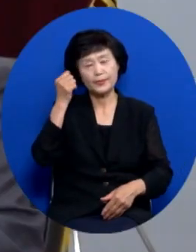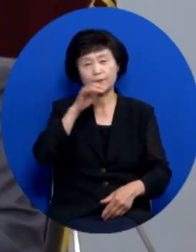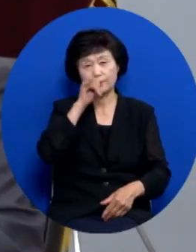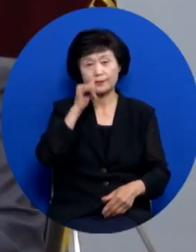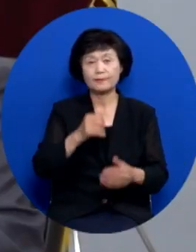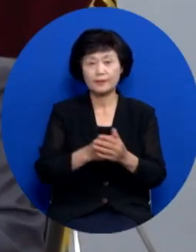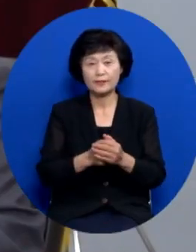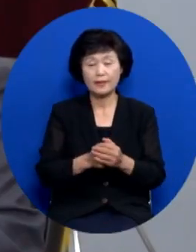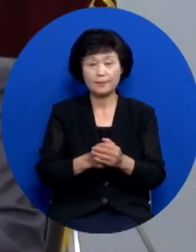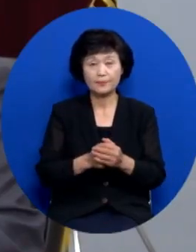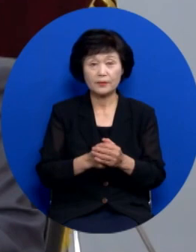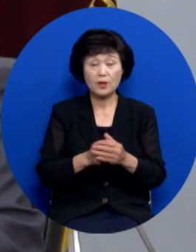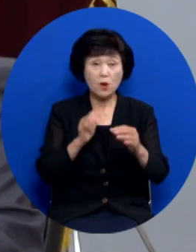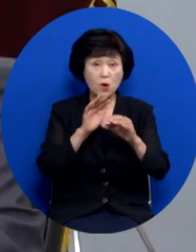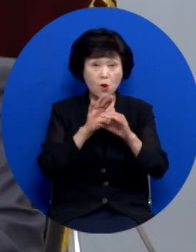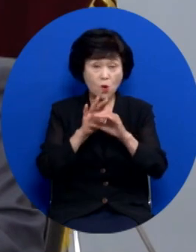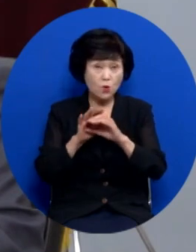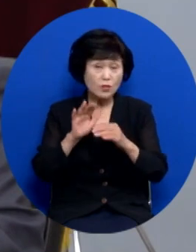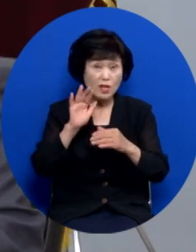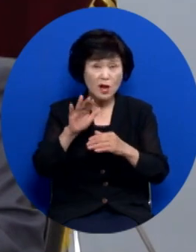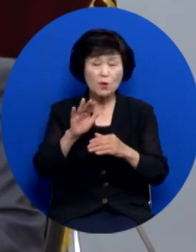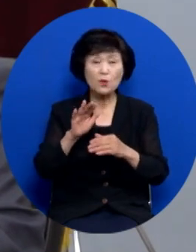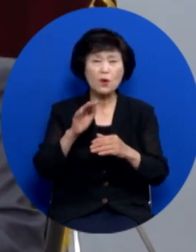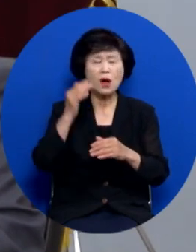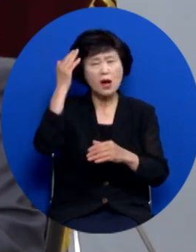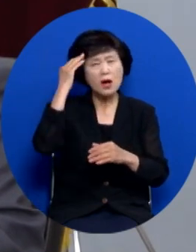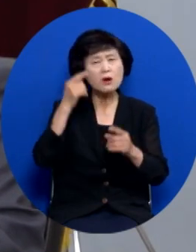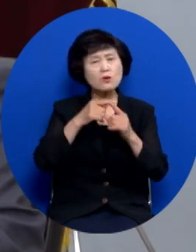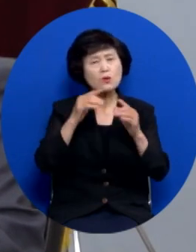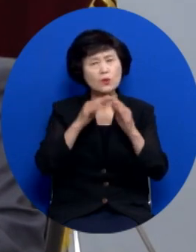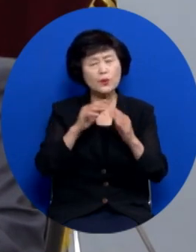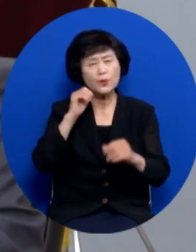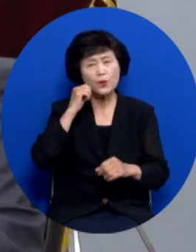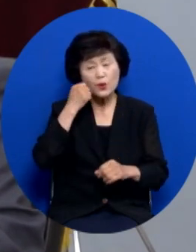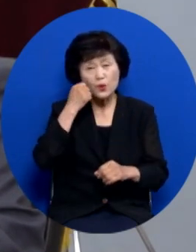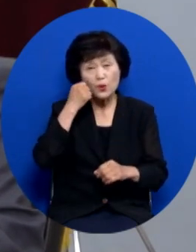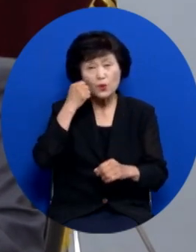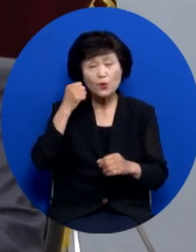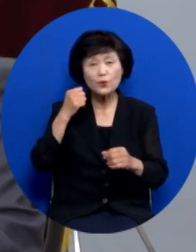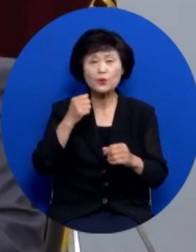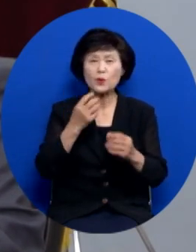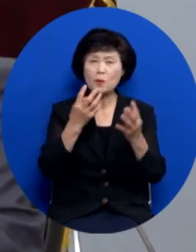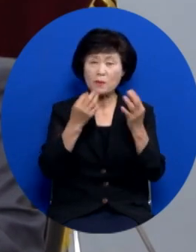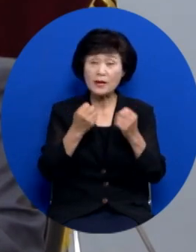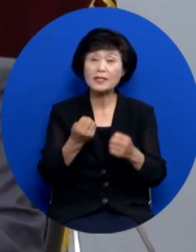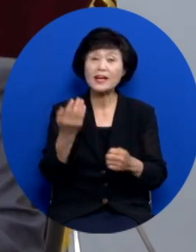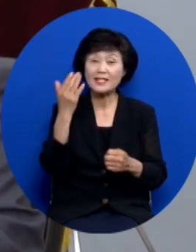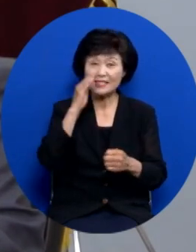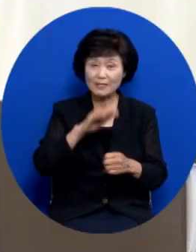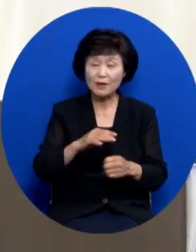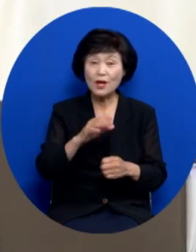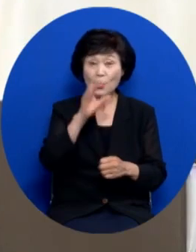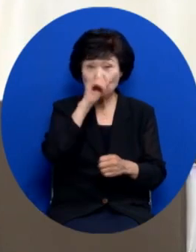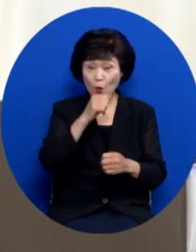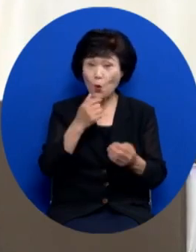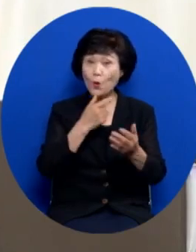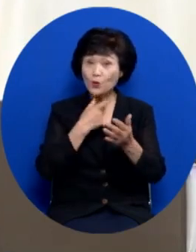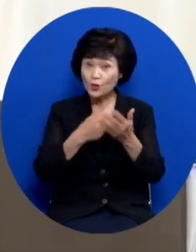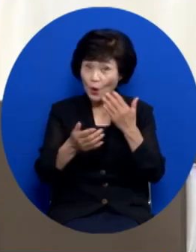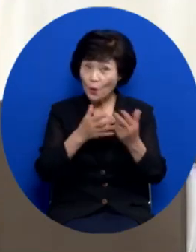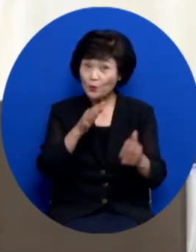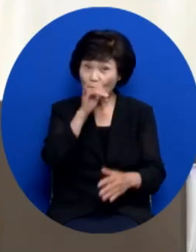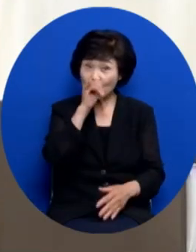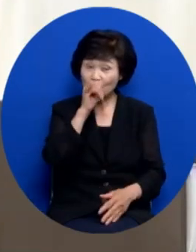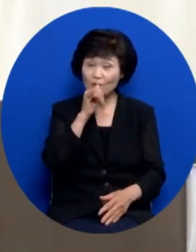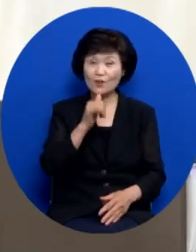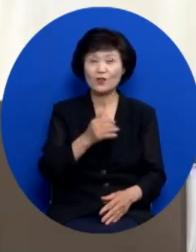코로나 팬데믹을 지나오면서 한국교회가 굉장히 많은 어려움도 있었지만 또 굉장히 소중한 경험을 얻지 않았나라는 생각을 합니다. 이